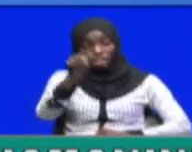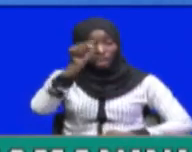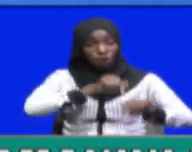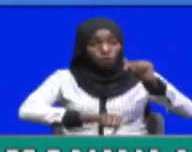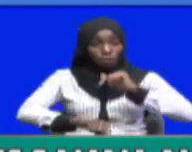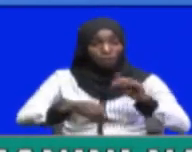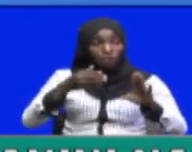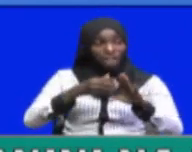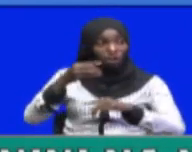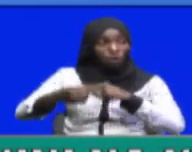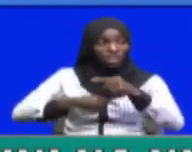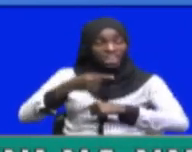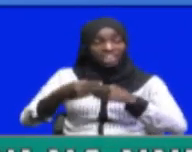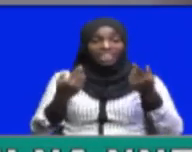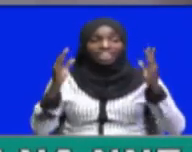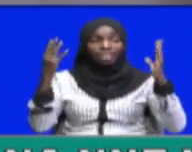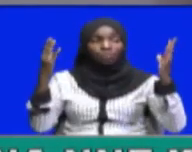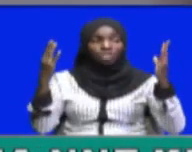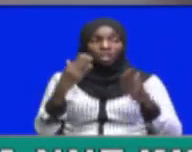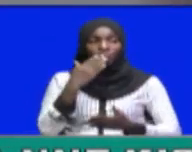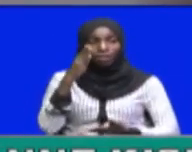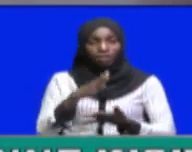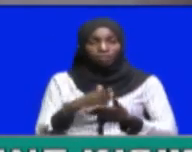kujikwamua kimaisha. Tupate taarifa ifuatayo.